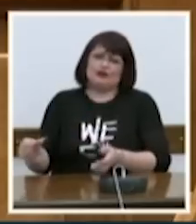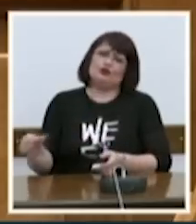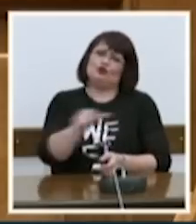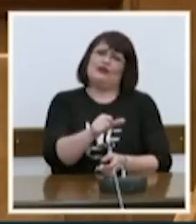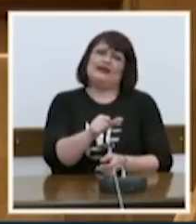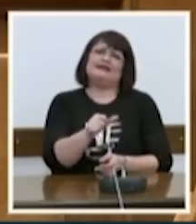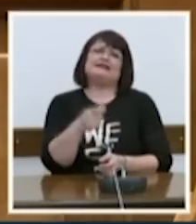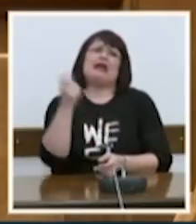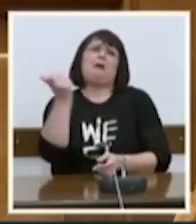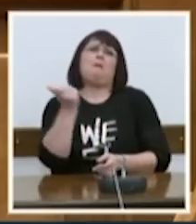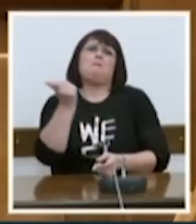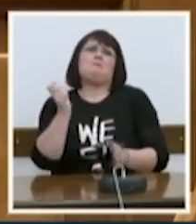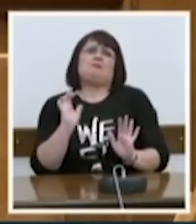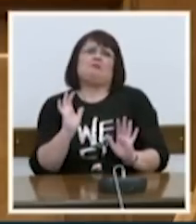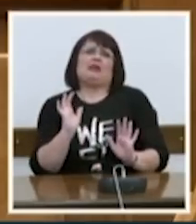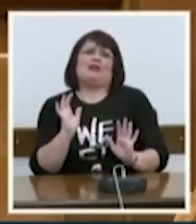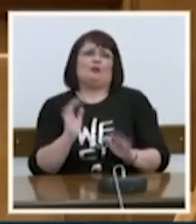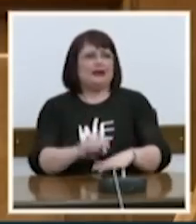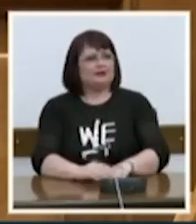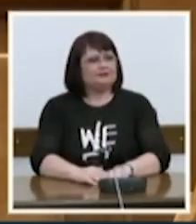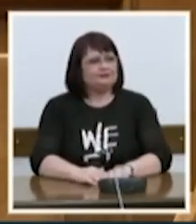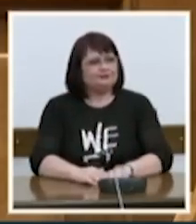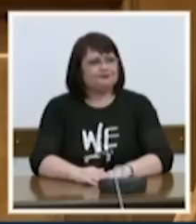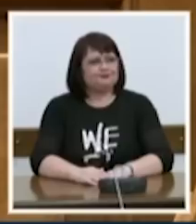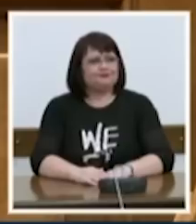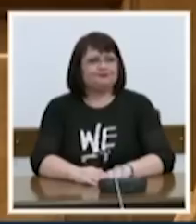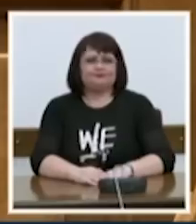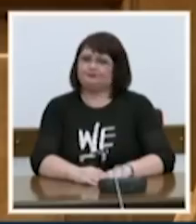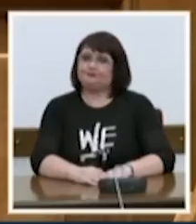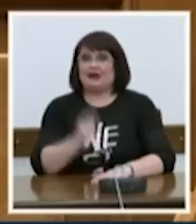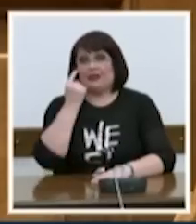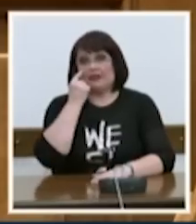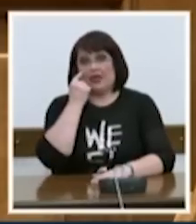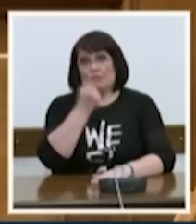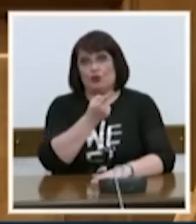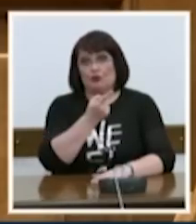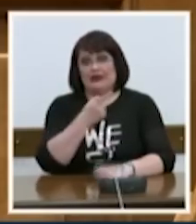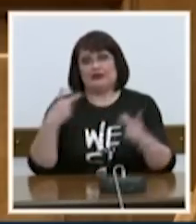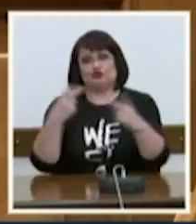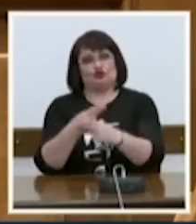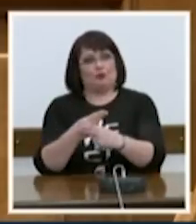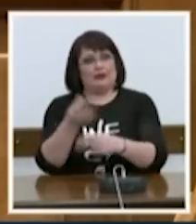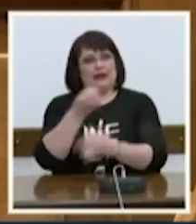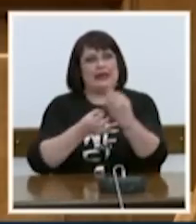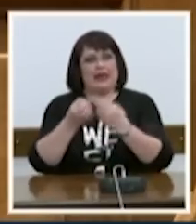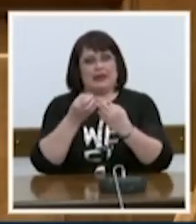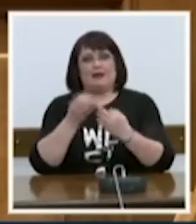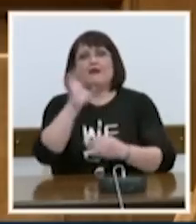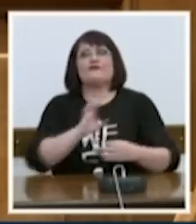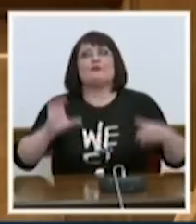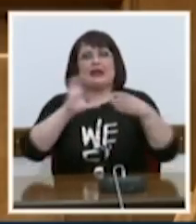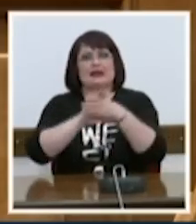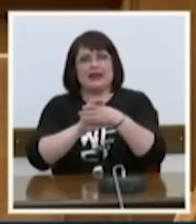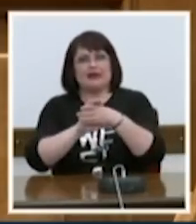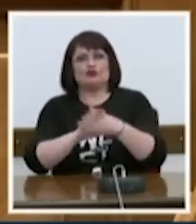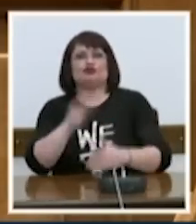και από ό,τι γράφεται γενικώς, θα το δούμε, και αυτά σταματούν. Η Ευρωπαϊκή Ένωση ζητά πλέον